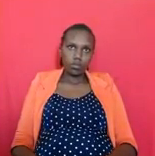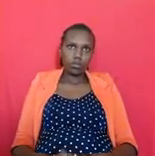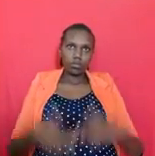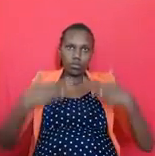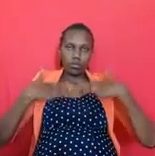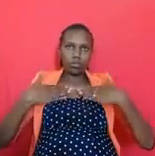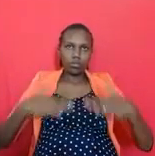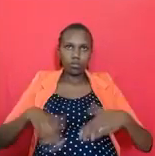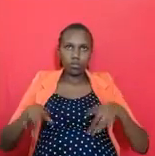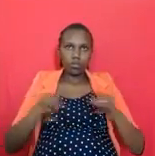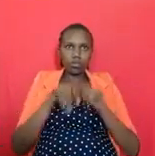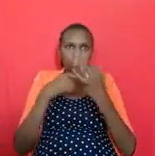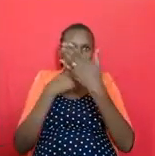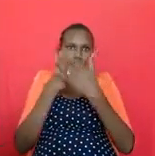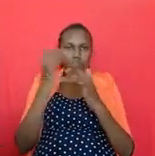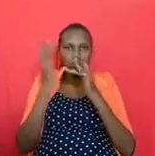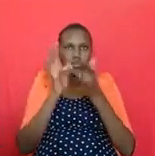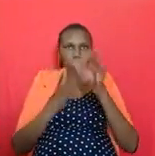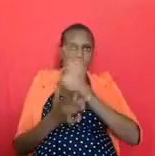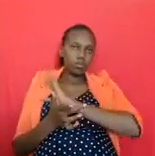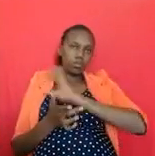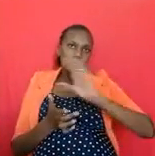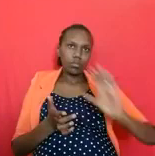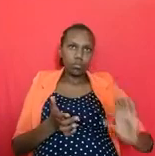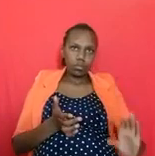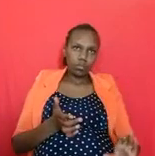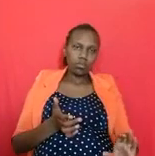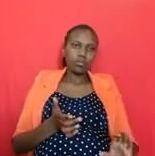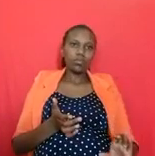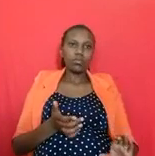Mwili na thakame cia Mwathani witũ Jesũ Kristo